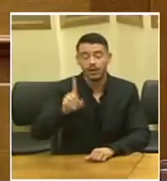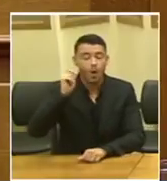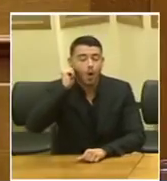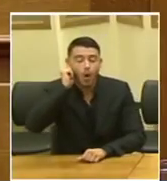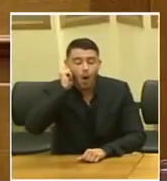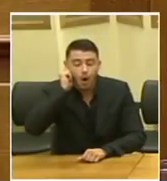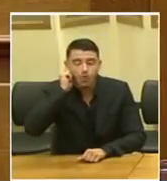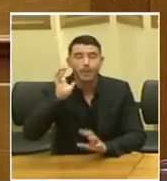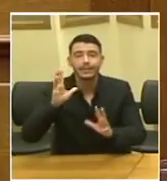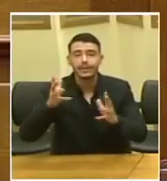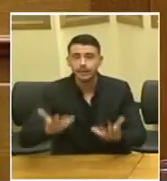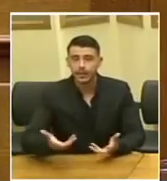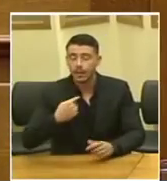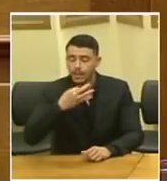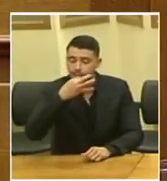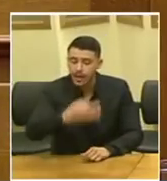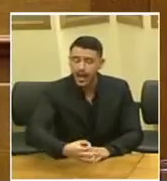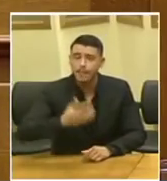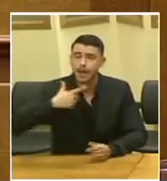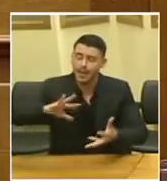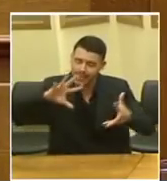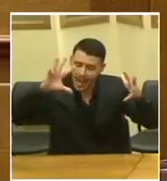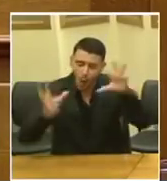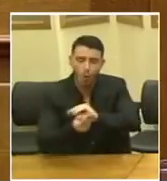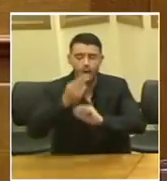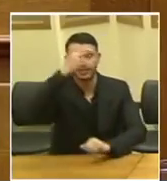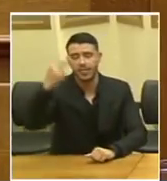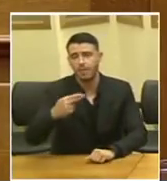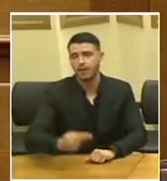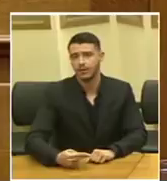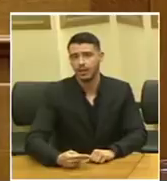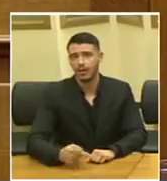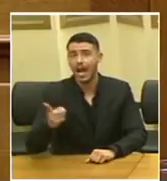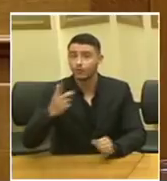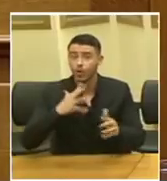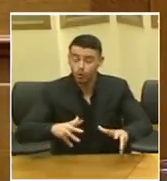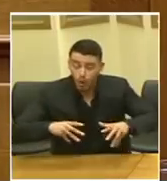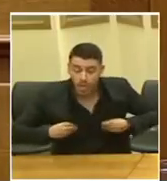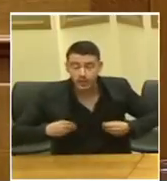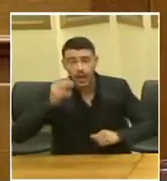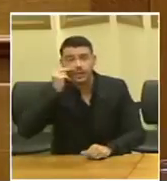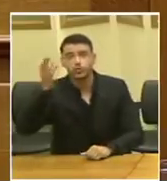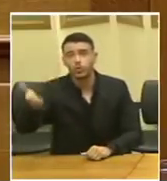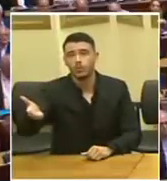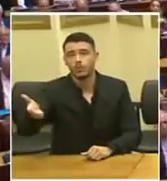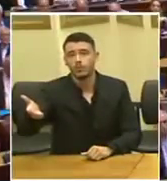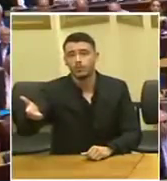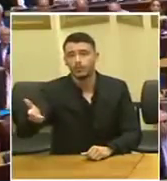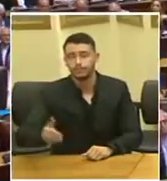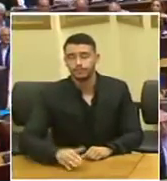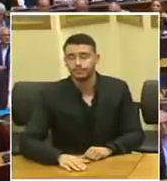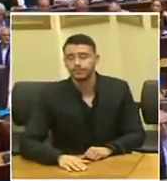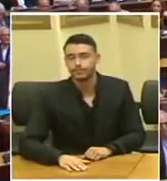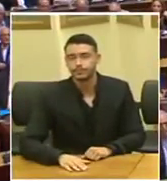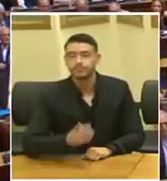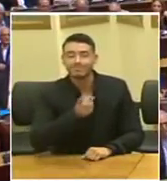όμνες. Και γι' αυτό εγώ τους σέβομαι που το δέχτηκαν οι Σκοπιανοί αυτό το ζήτημα. Και το έργα